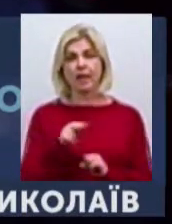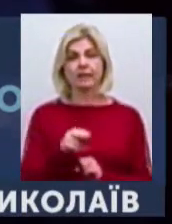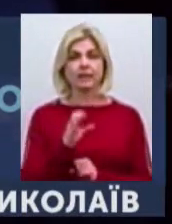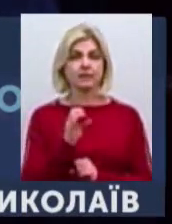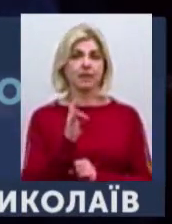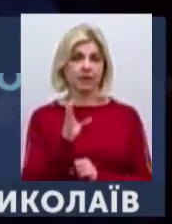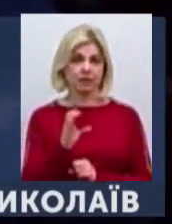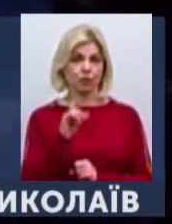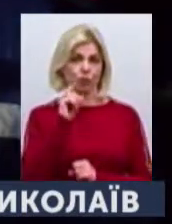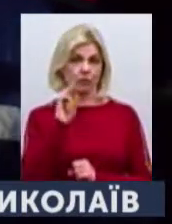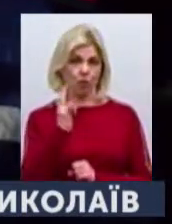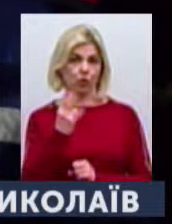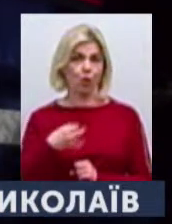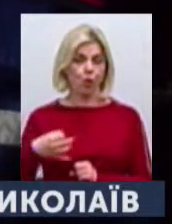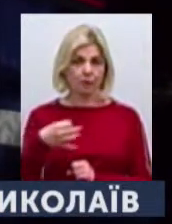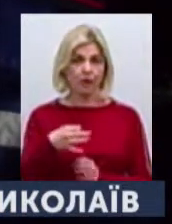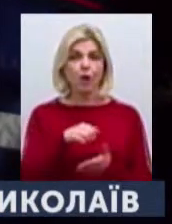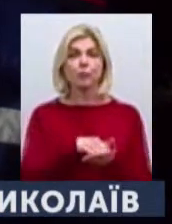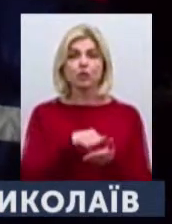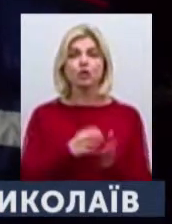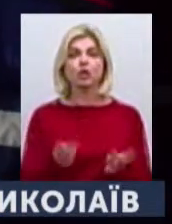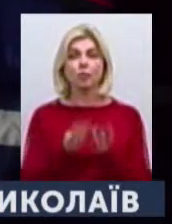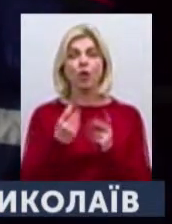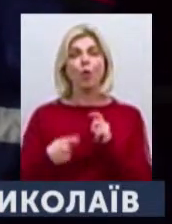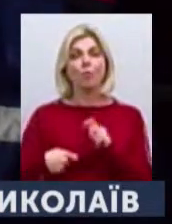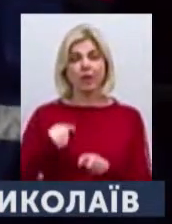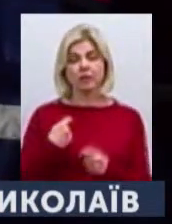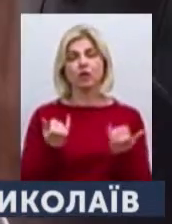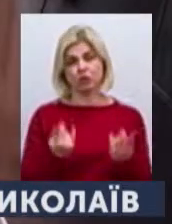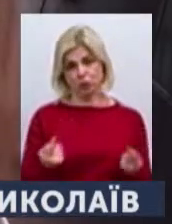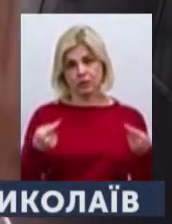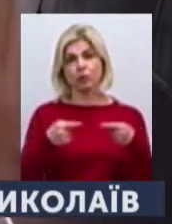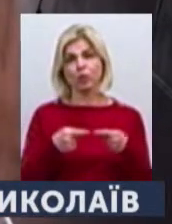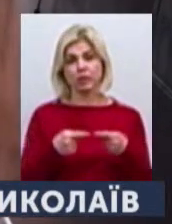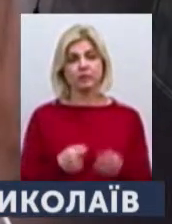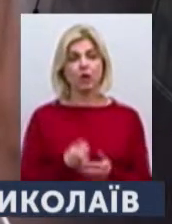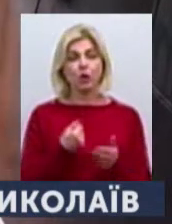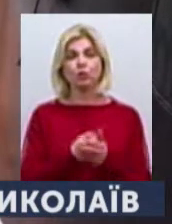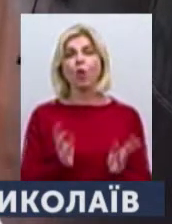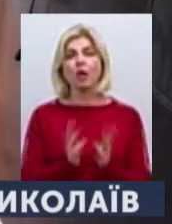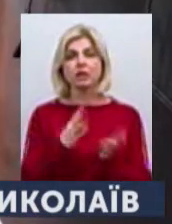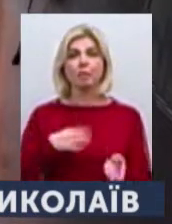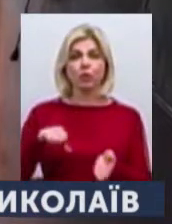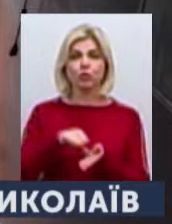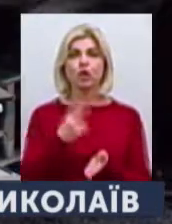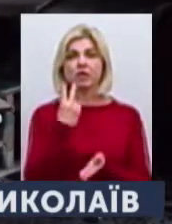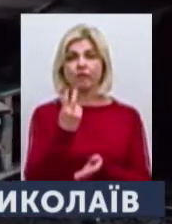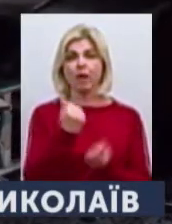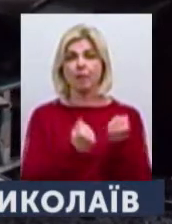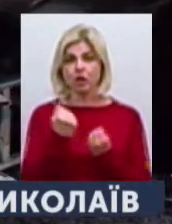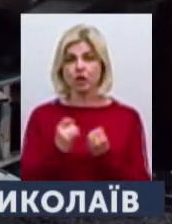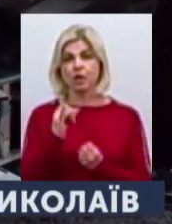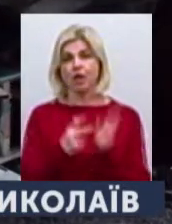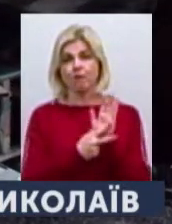області. Причини пожежі та збитки пожежі наразі встановлюються. До гасіння залучалися 2 машини та 8